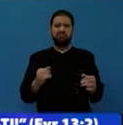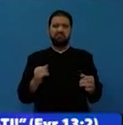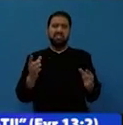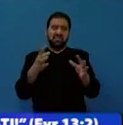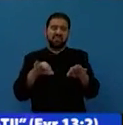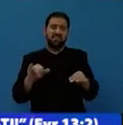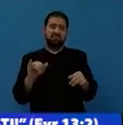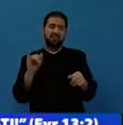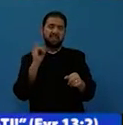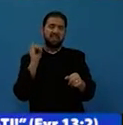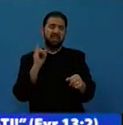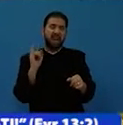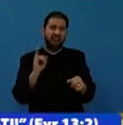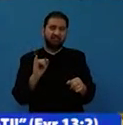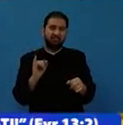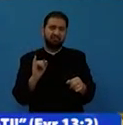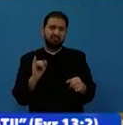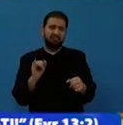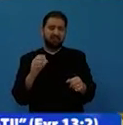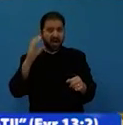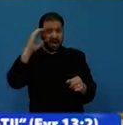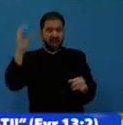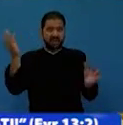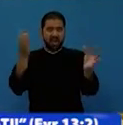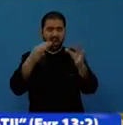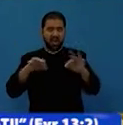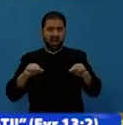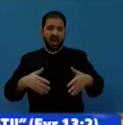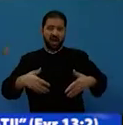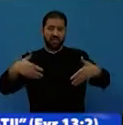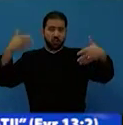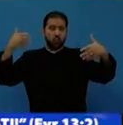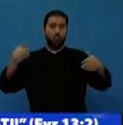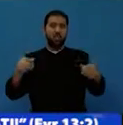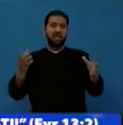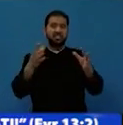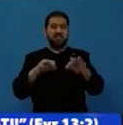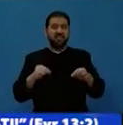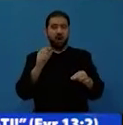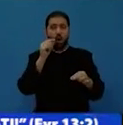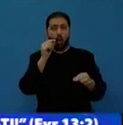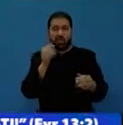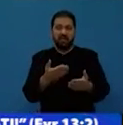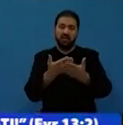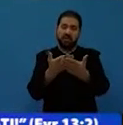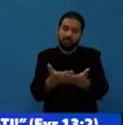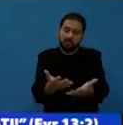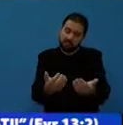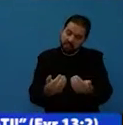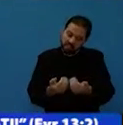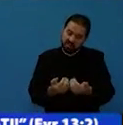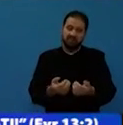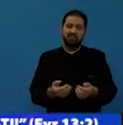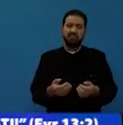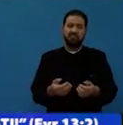imigrație, da? Cred că fiecare s-ar bucura să fie omenit, să fie primenit, să îi se